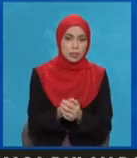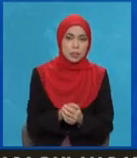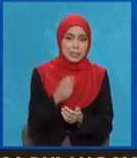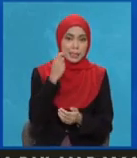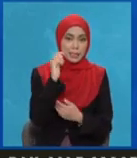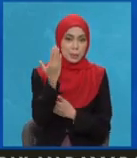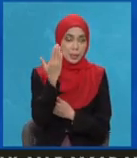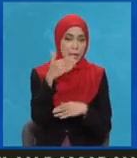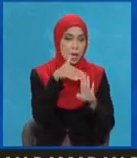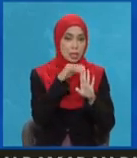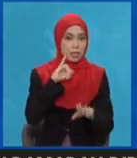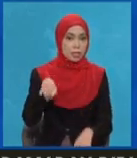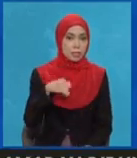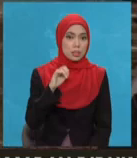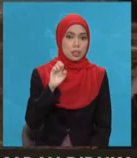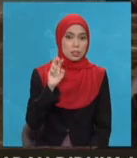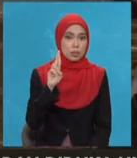tadi di jalan cerodong